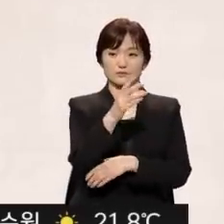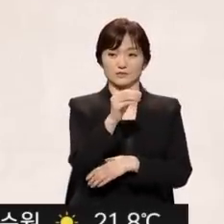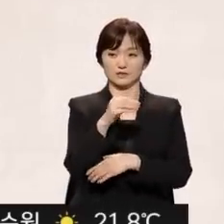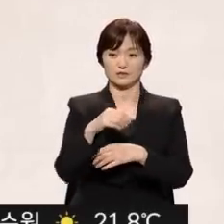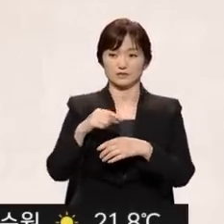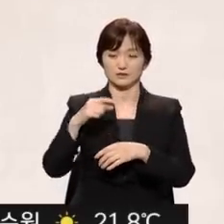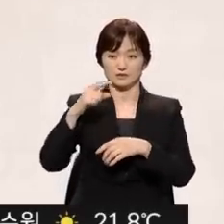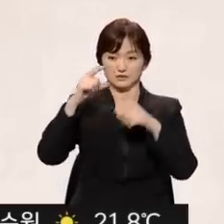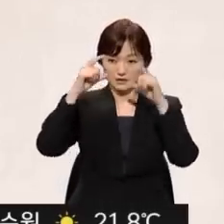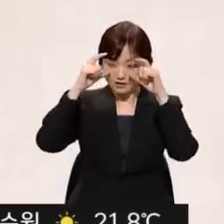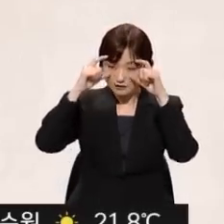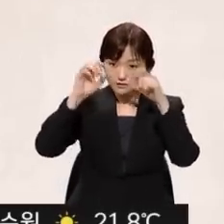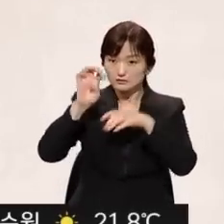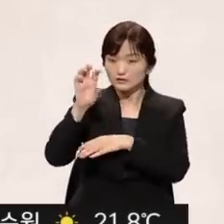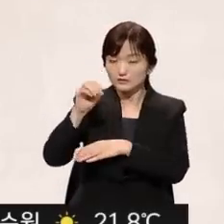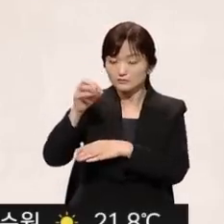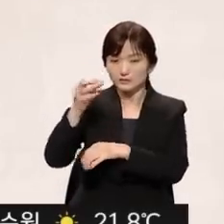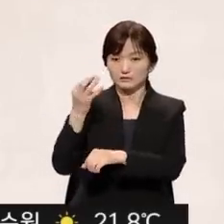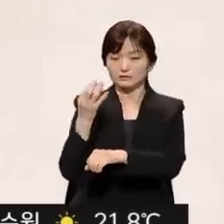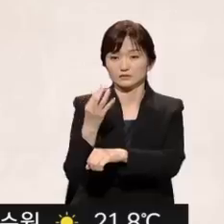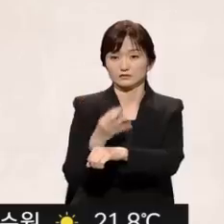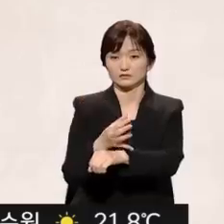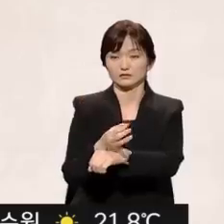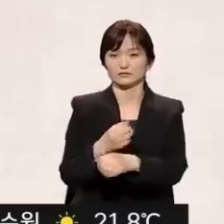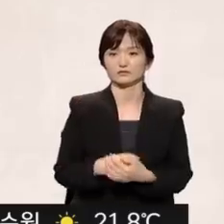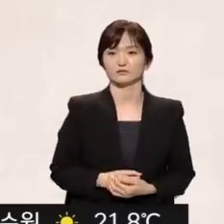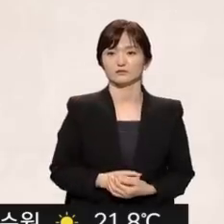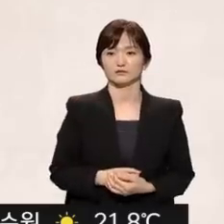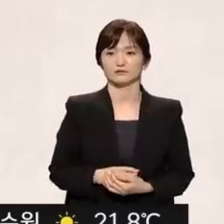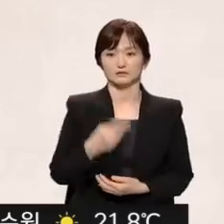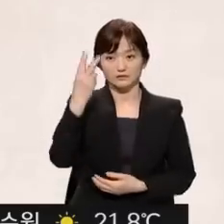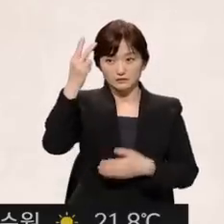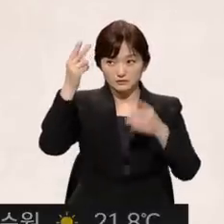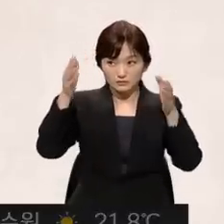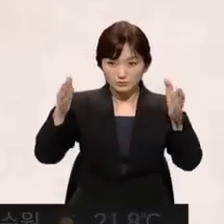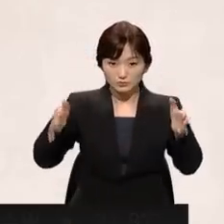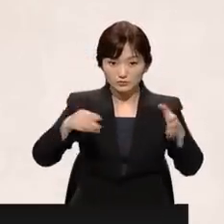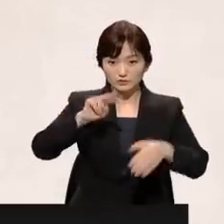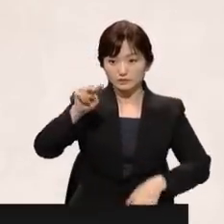해서 빡 갑작스럽게 이틀 동안에 260만 원을 씁니다.